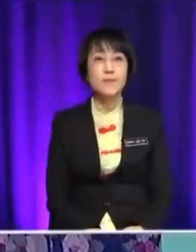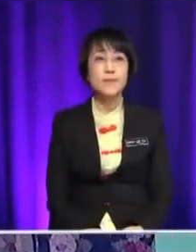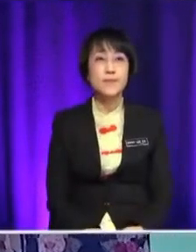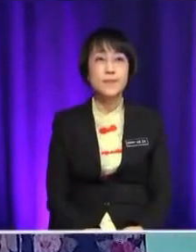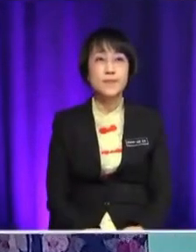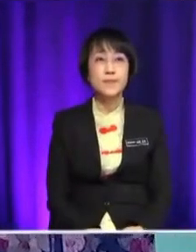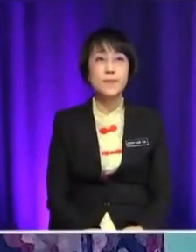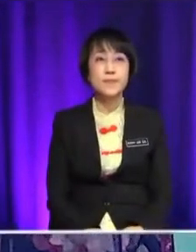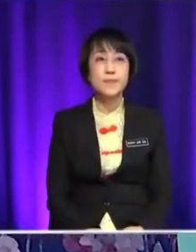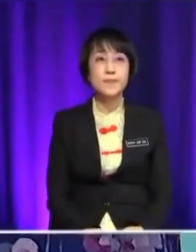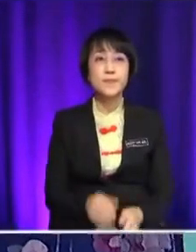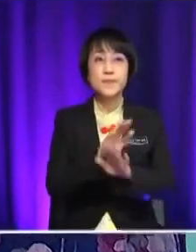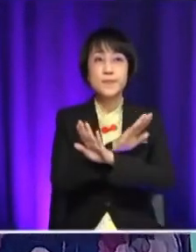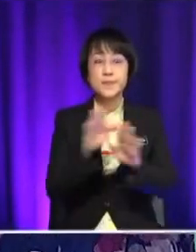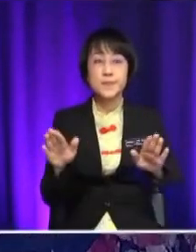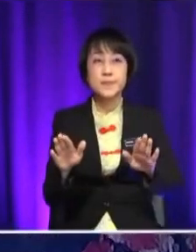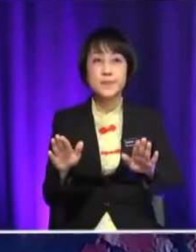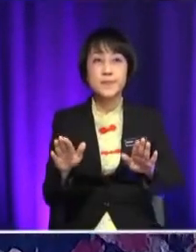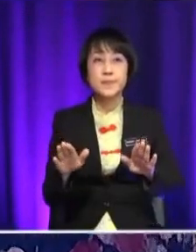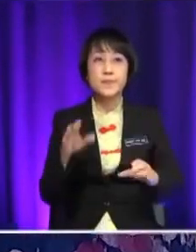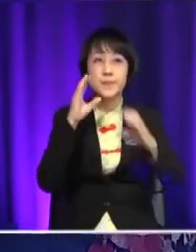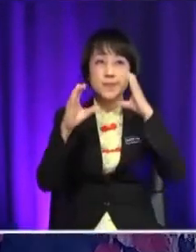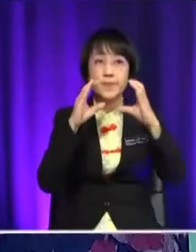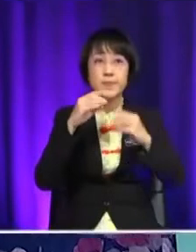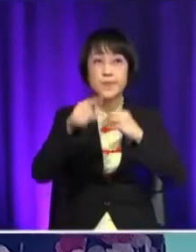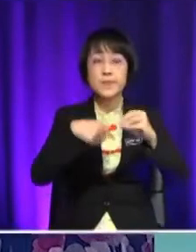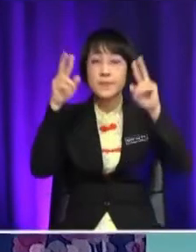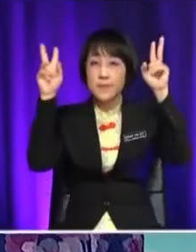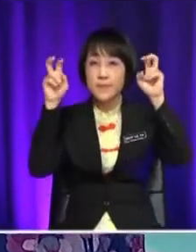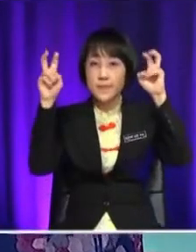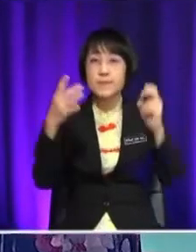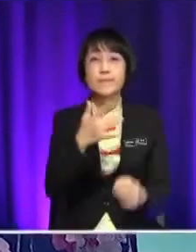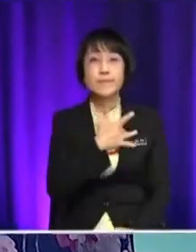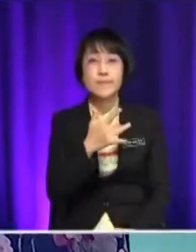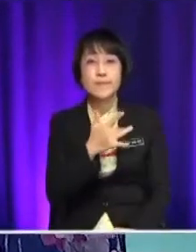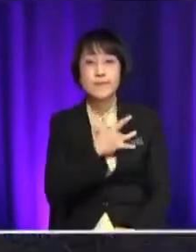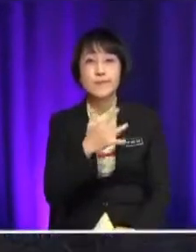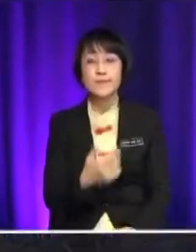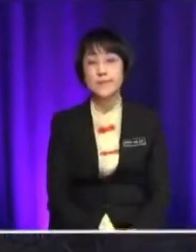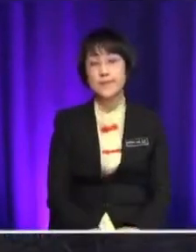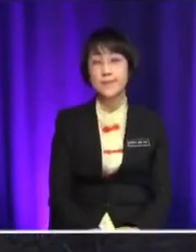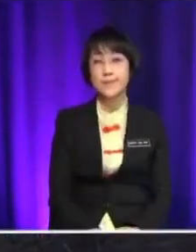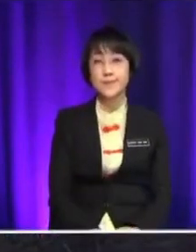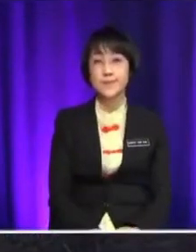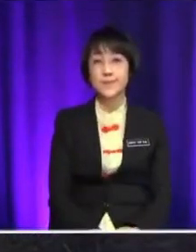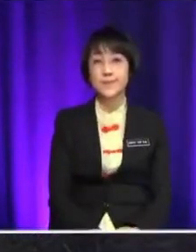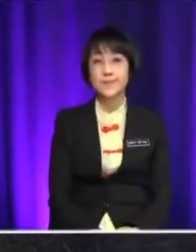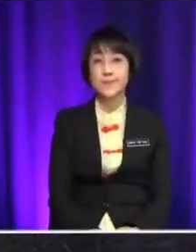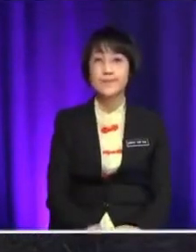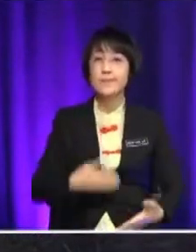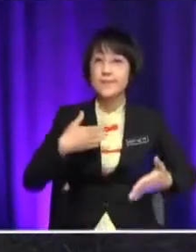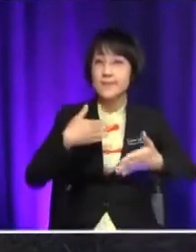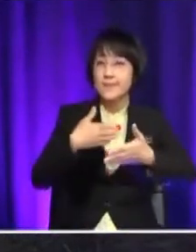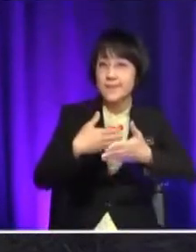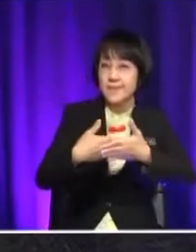Ya. Dan akhir sekali, jangan sentuh isu yang sensitif. Baik, cikgu. Memandangkan kita sudah berada di hujung kelas